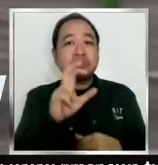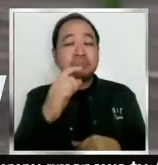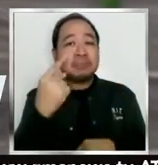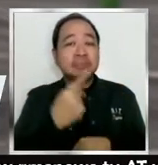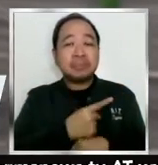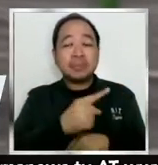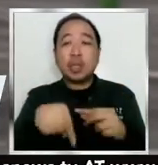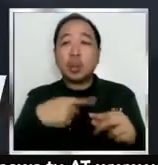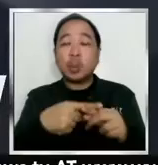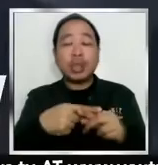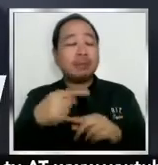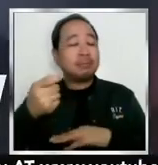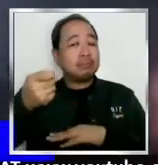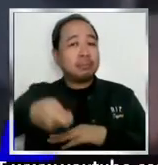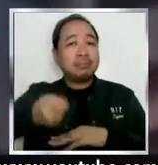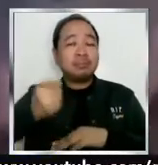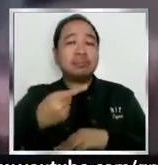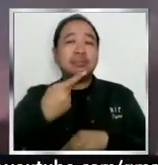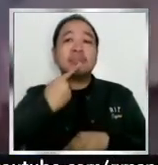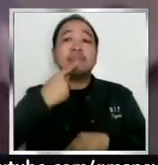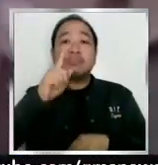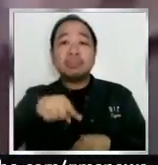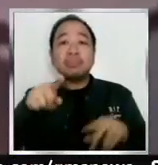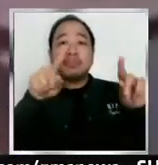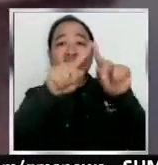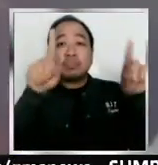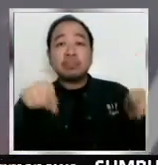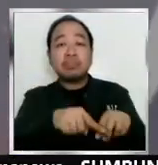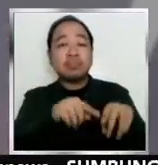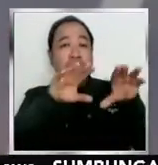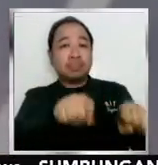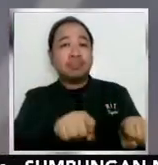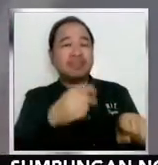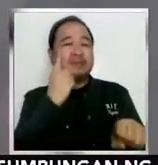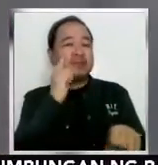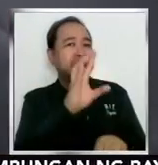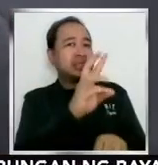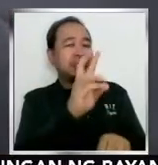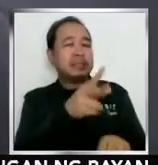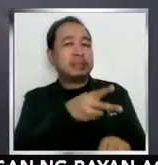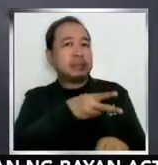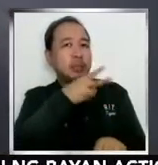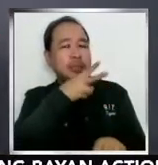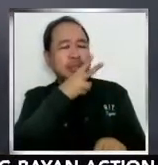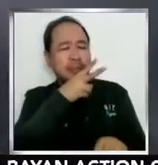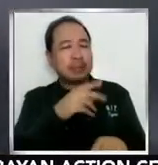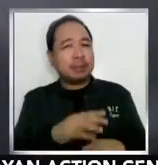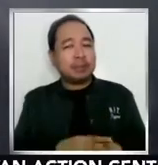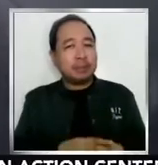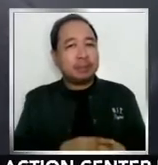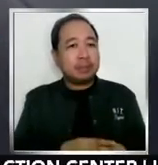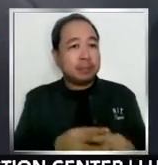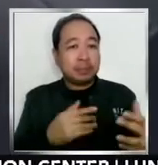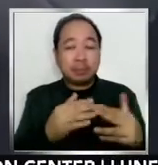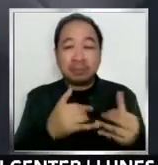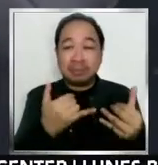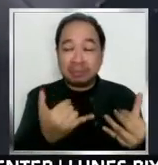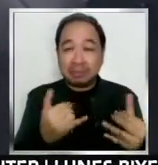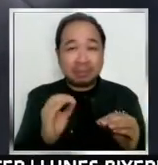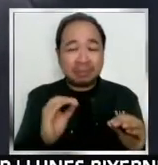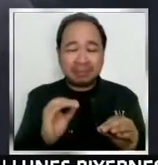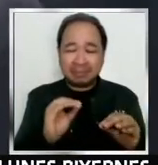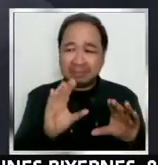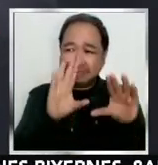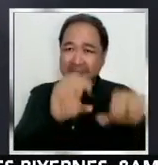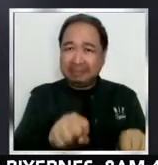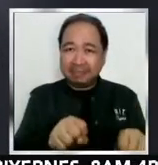korte laban sa 6. Dapat naman, kahit malaki sa kay mahuli sa kanila, eh hanggang sa ngayon, eh wala pa.